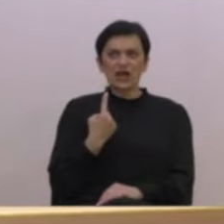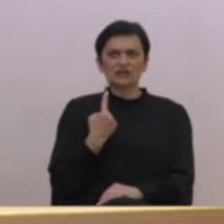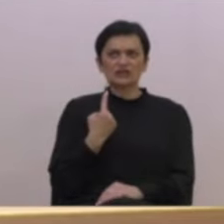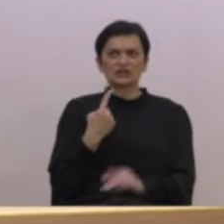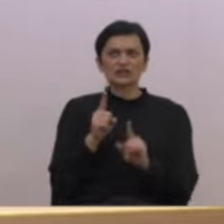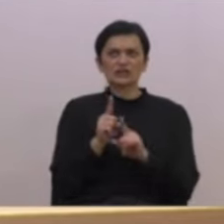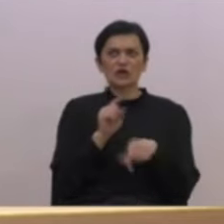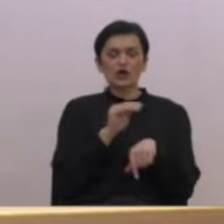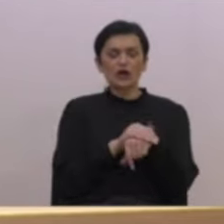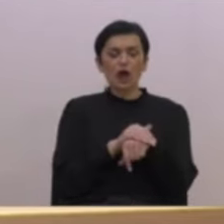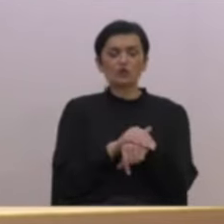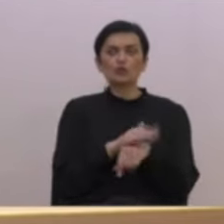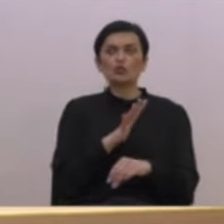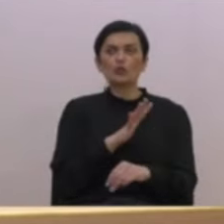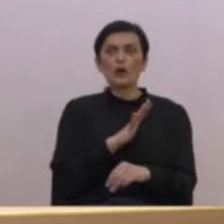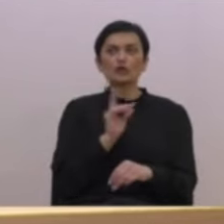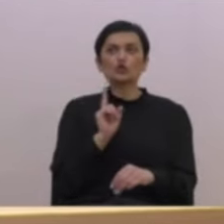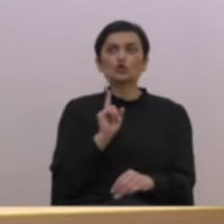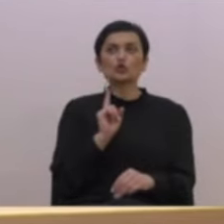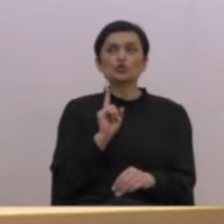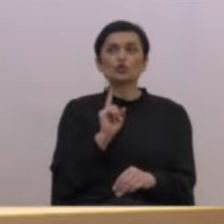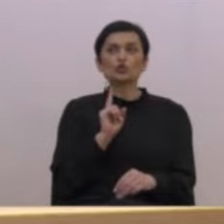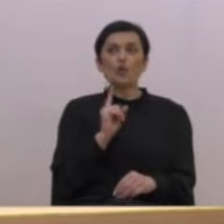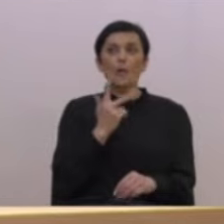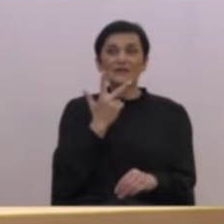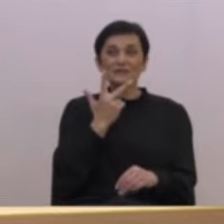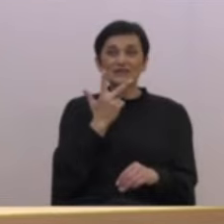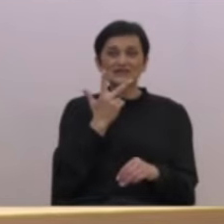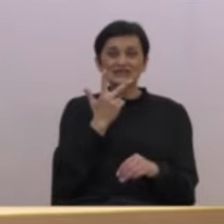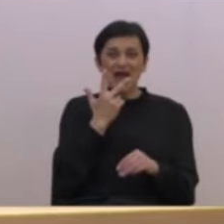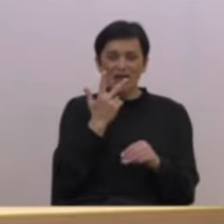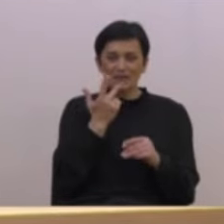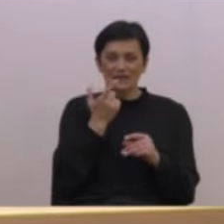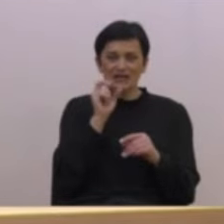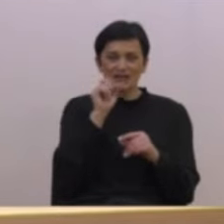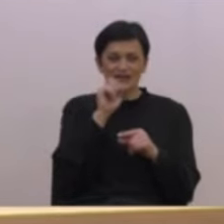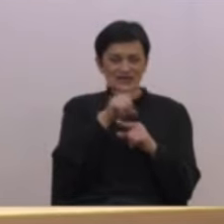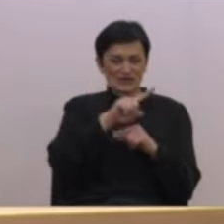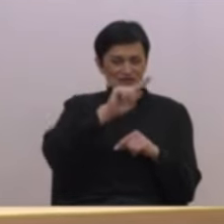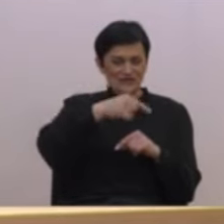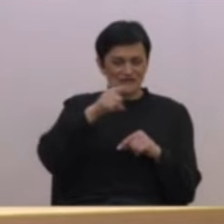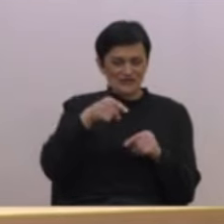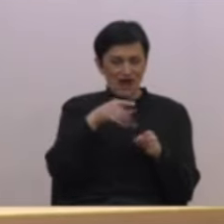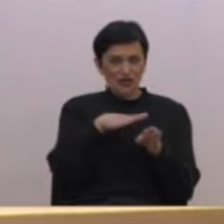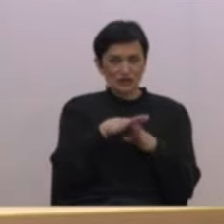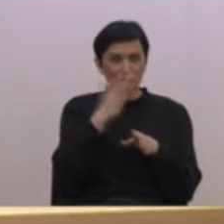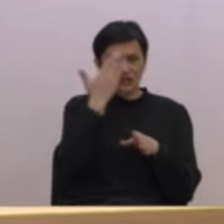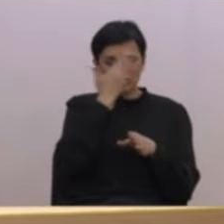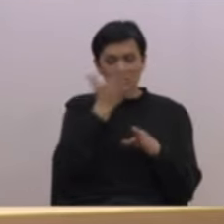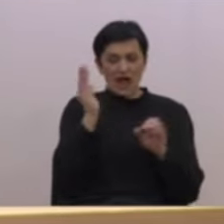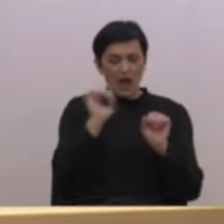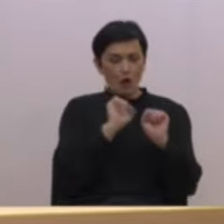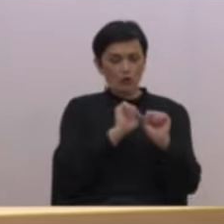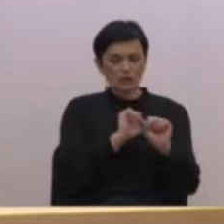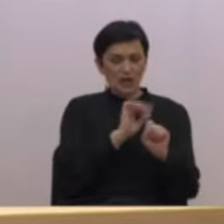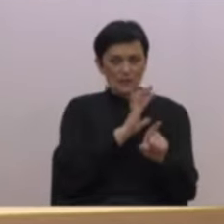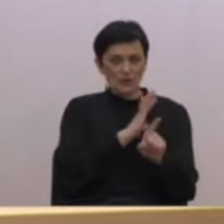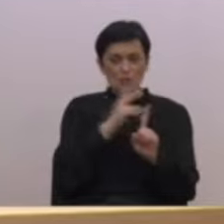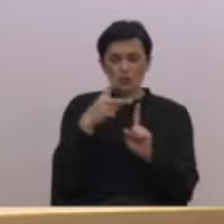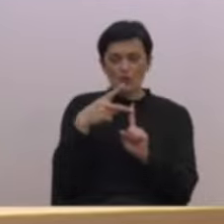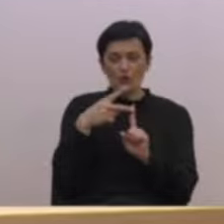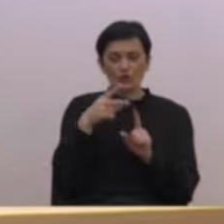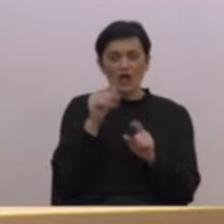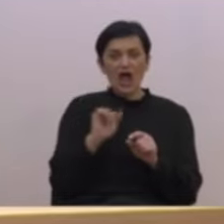ვთქვათ არგუმენტი იყო ის, რომ ის სამი კინკილა ვალდებულება რომ შემასრულეთ, ერთი სახალხო დამცველის დანიშვნა იყო, მეორე